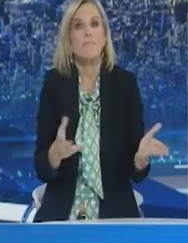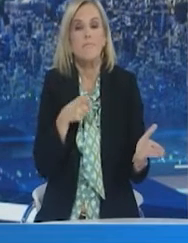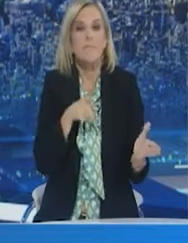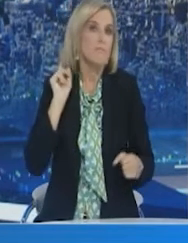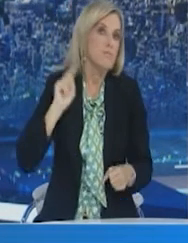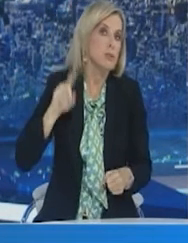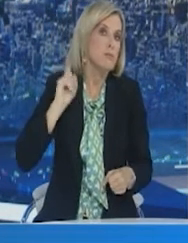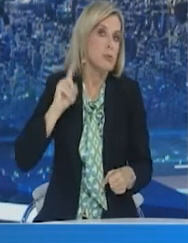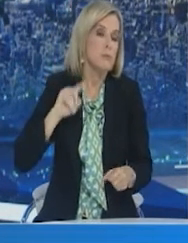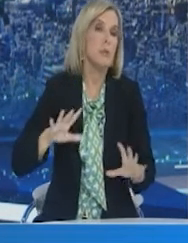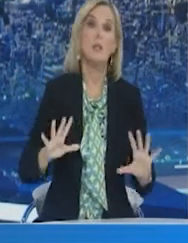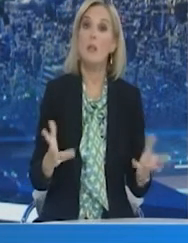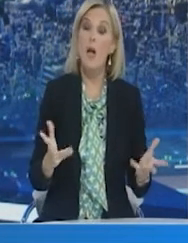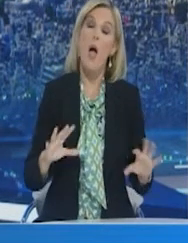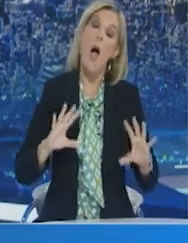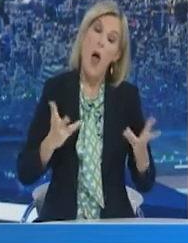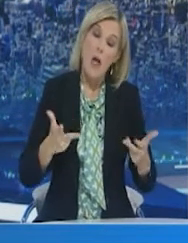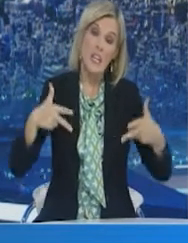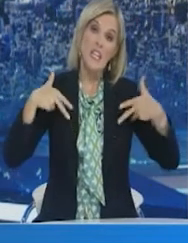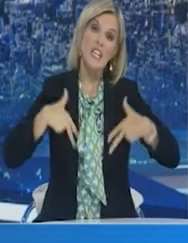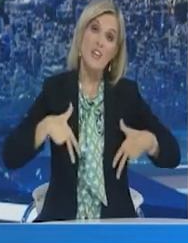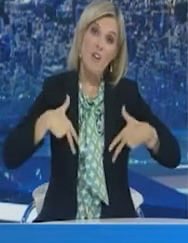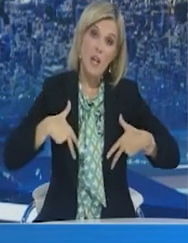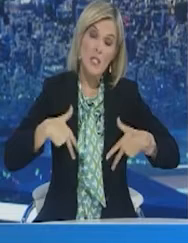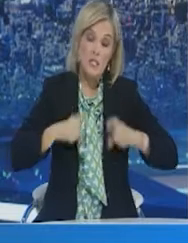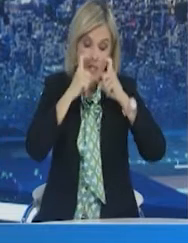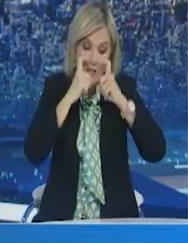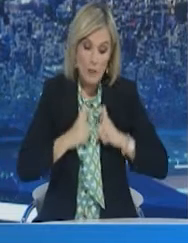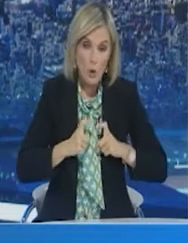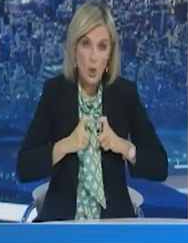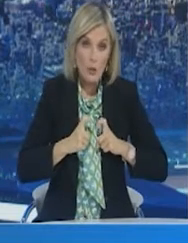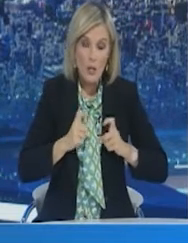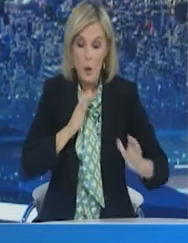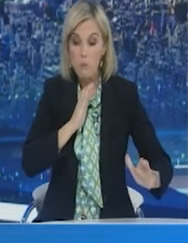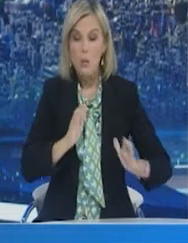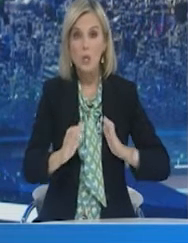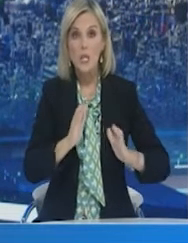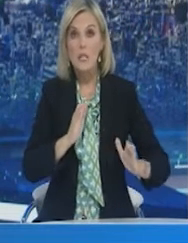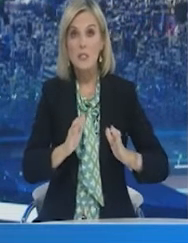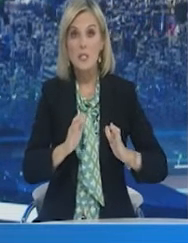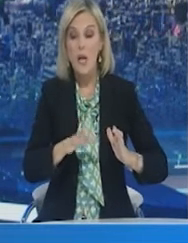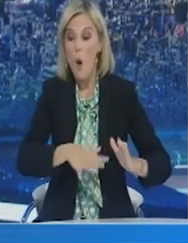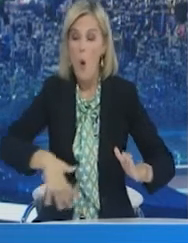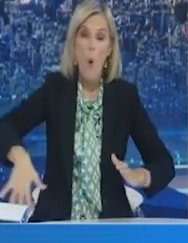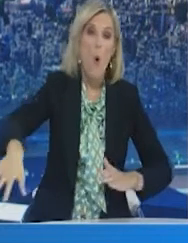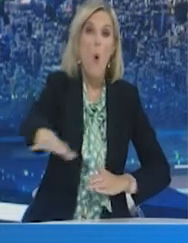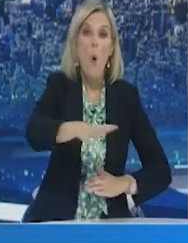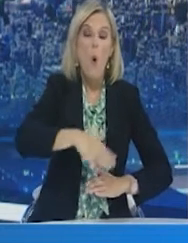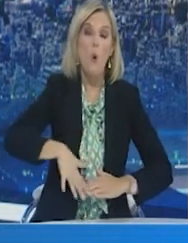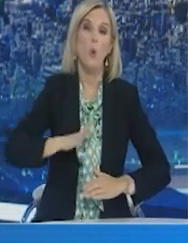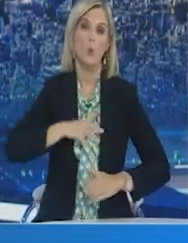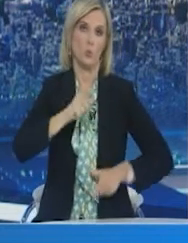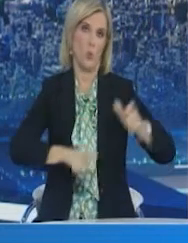Η πολιτεία όμως έχει την υποχρέωση, έχει καθήκον να προστατέψει όλα τα μέλη της και